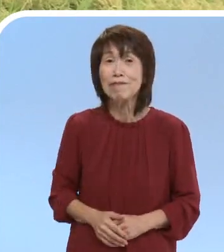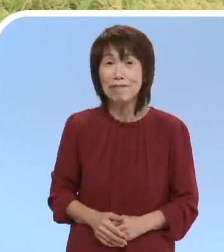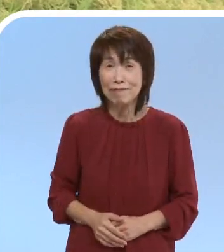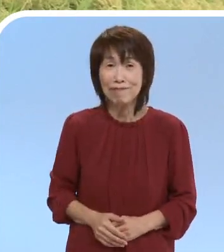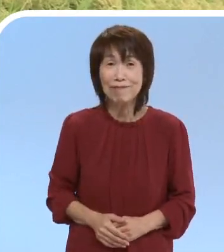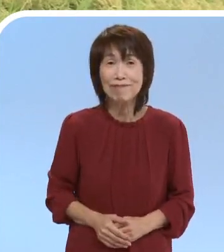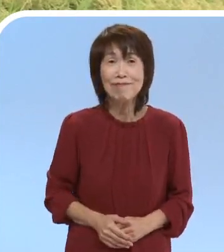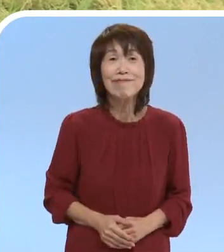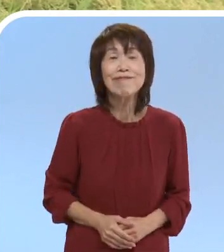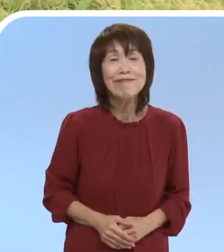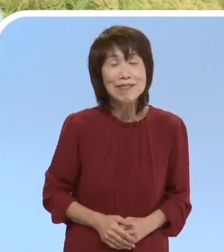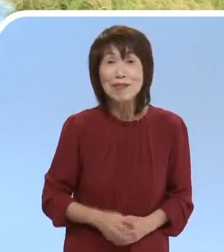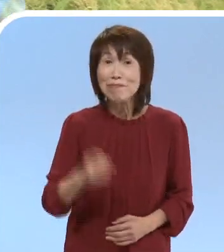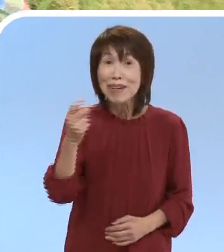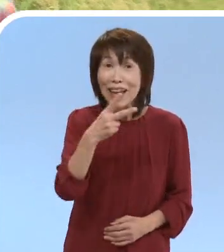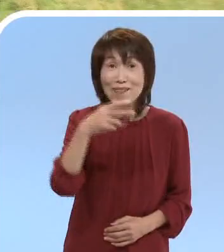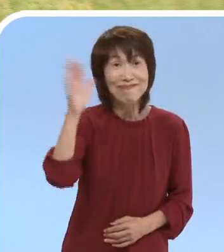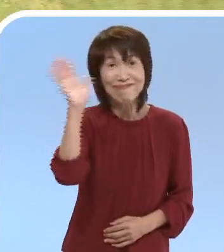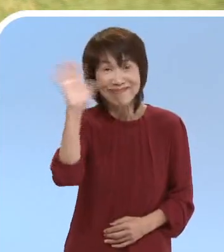コキコキコキ。